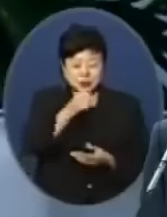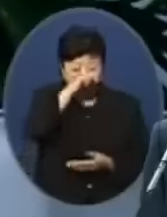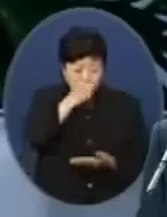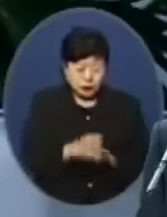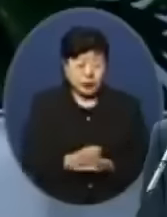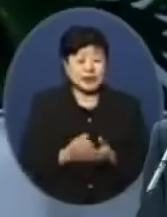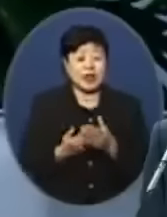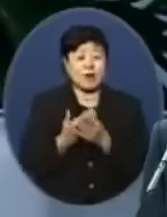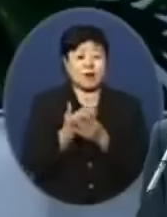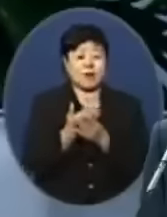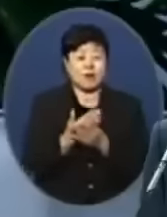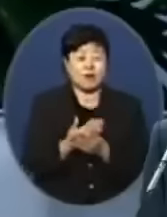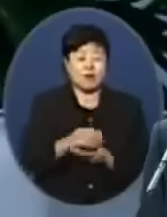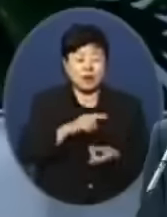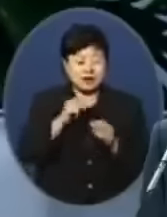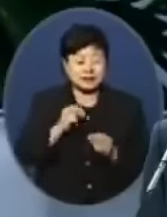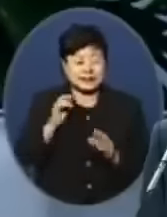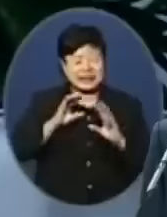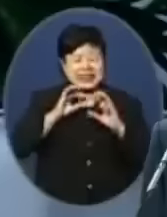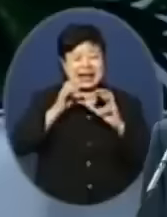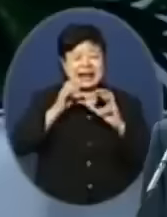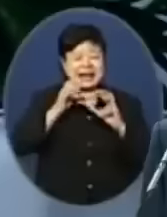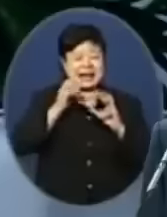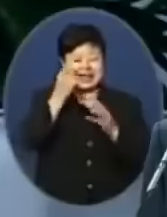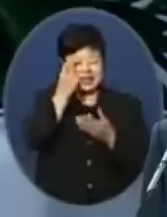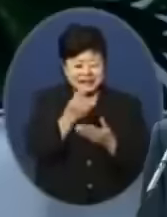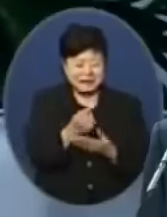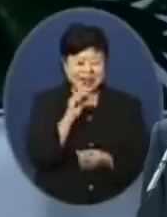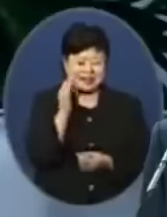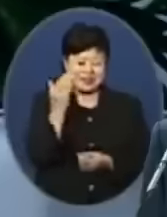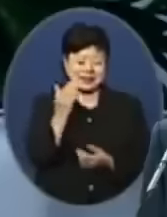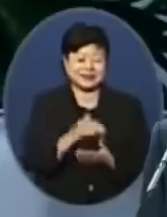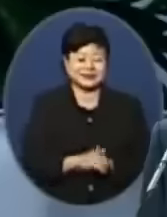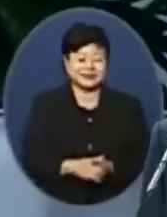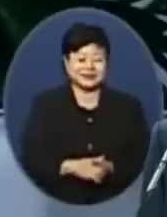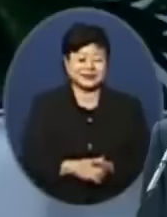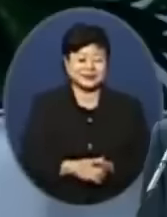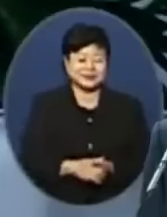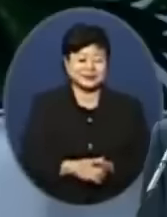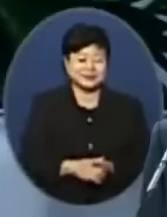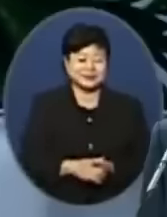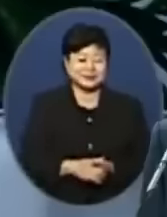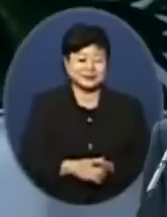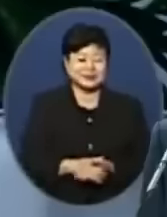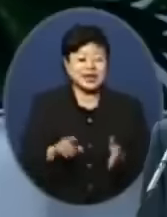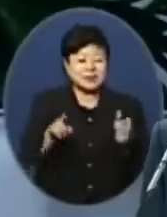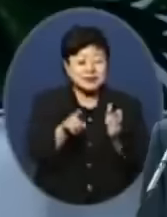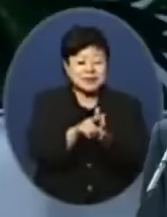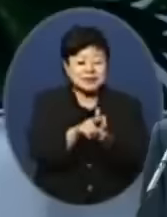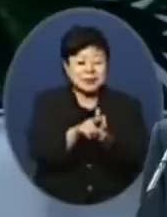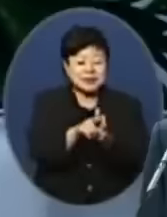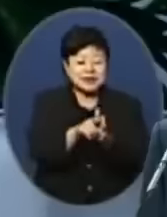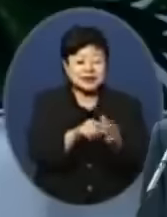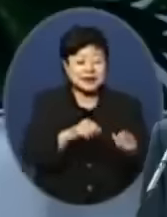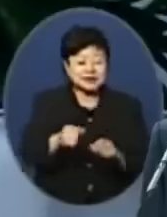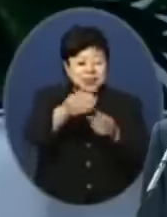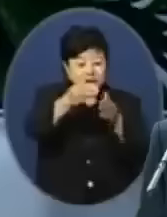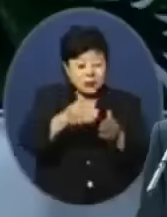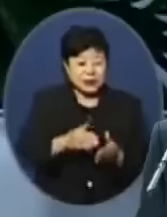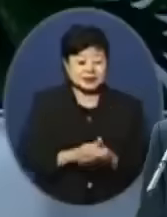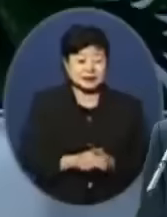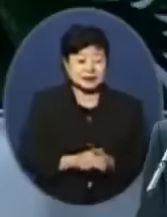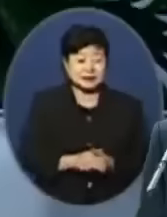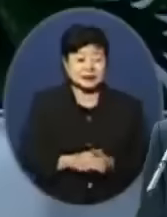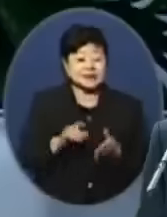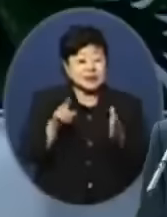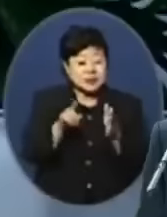형통이 일어나고, 부활 영생 천국이 일어나는 것입니다. 이 믿음의 역사를 통해서 일어나는데,